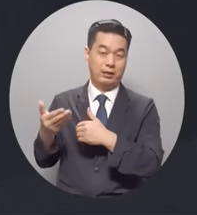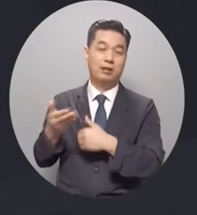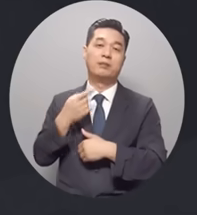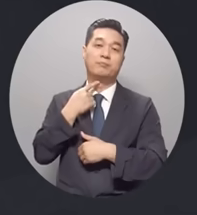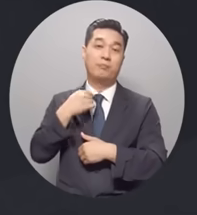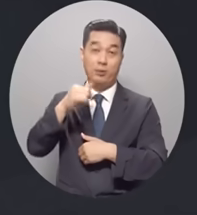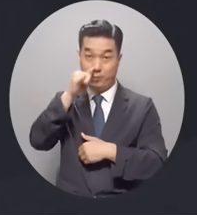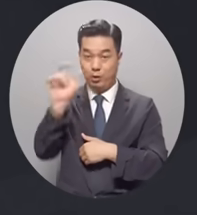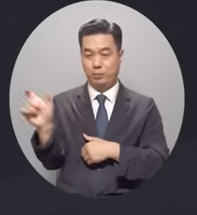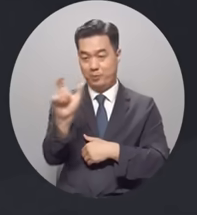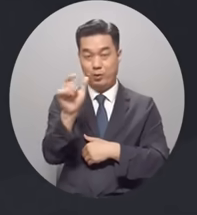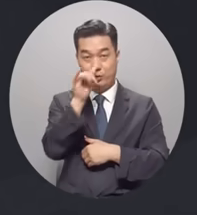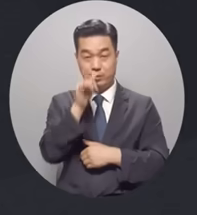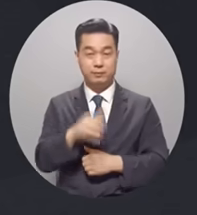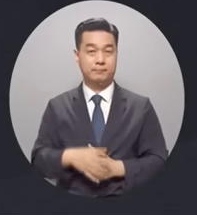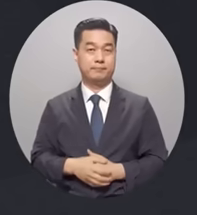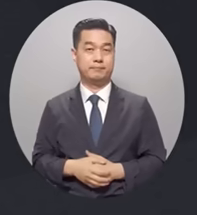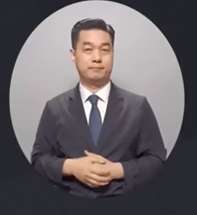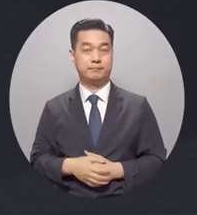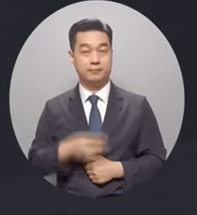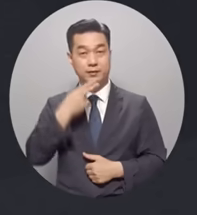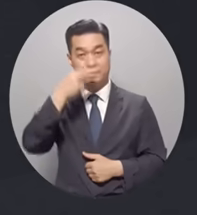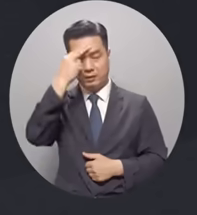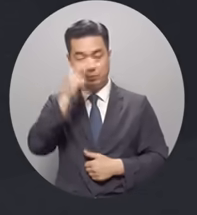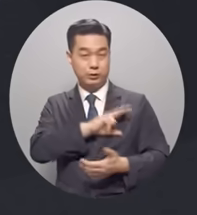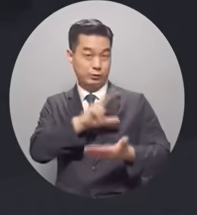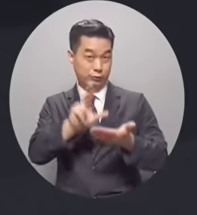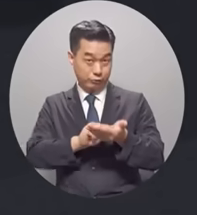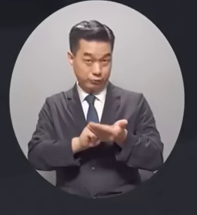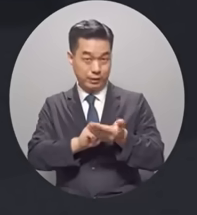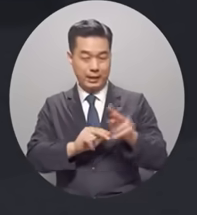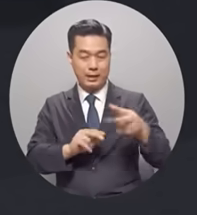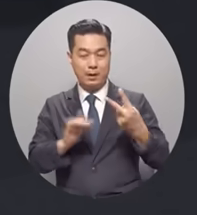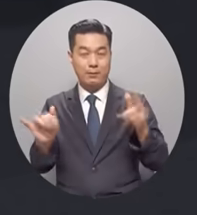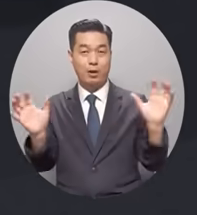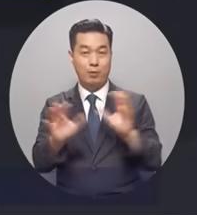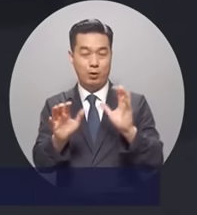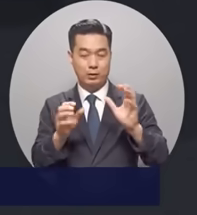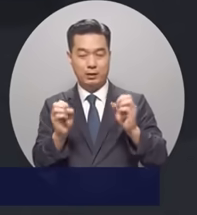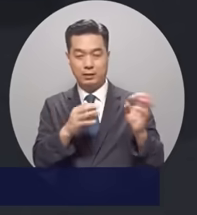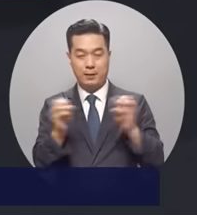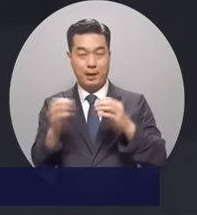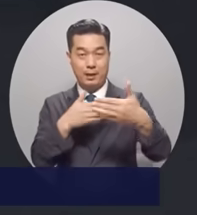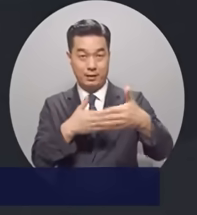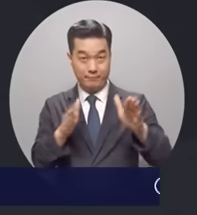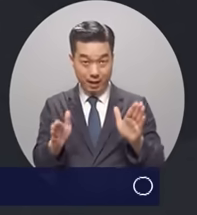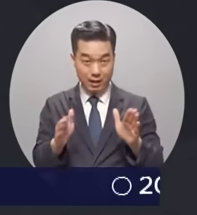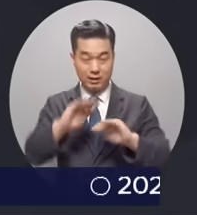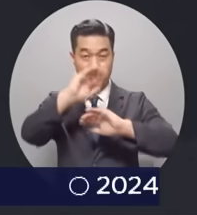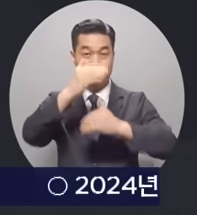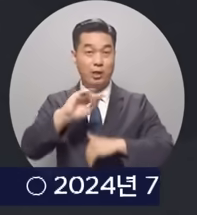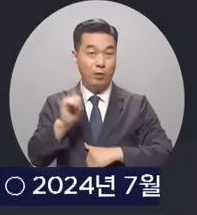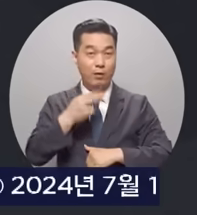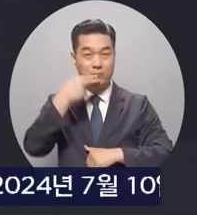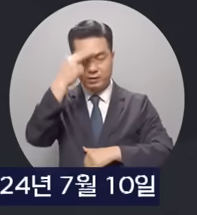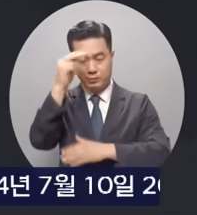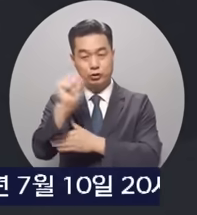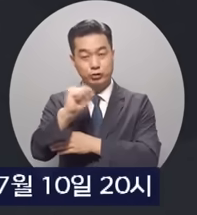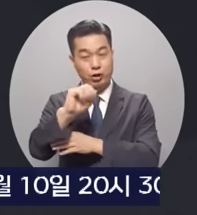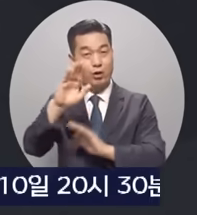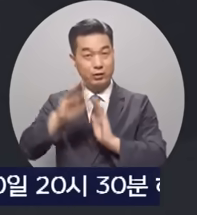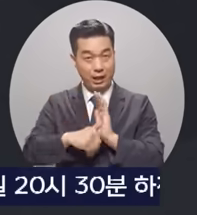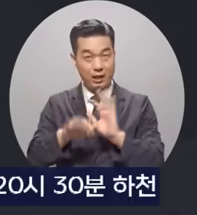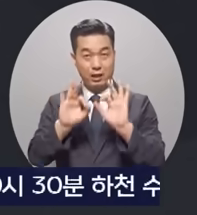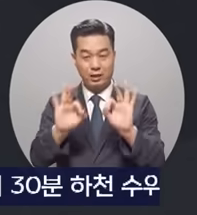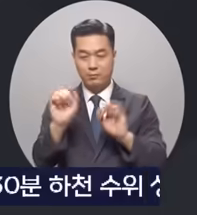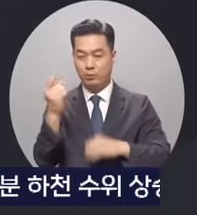버젓이 올라옵니다. 음주를 주제로 200여 명이 모인 또 다른 단체 대화방 역시 주된 내용은 음주운전 시 김호중